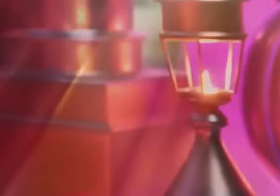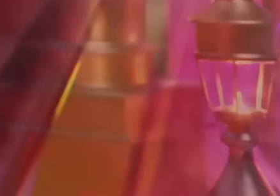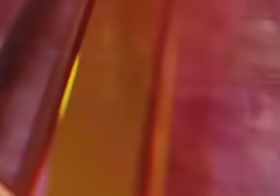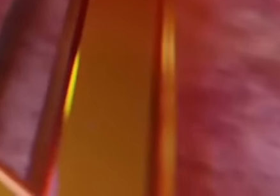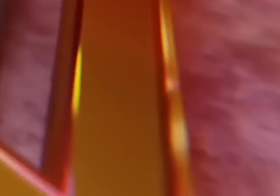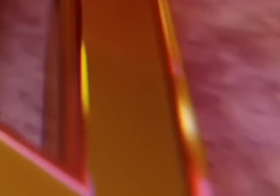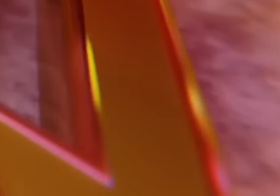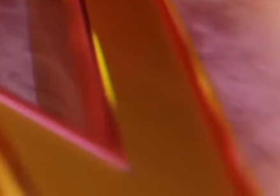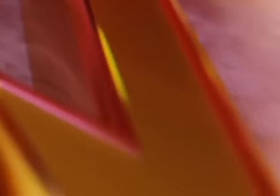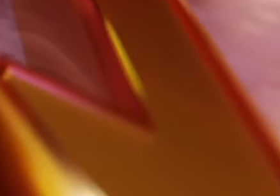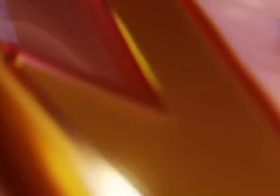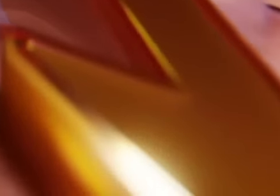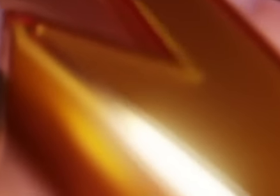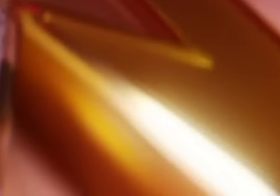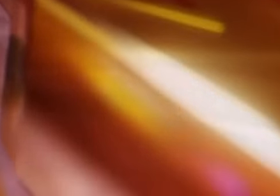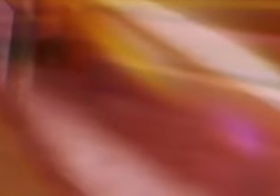hujjat